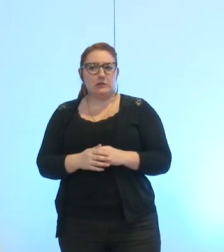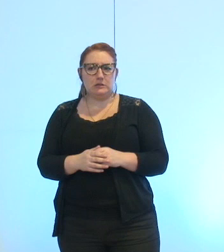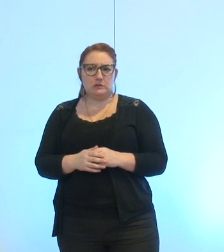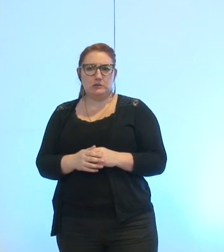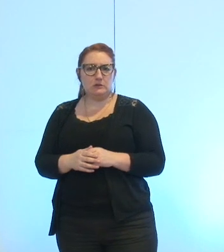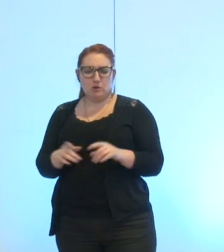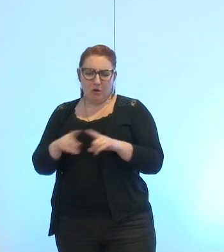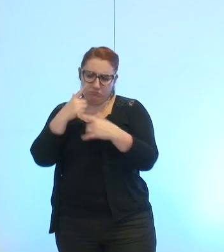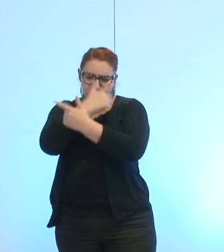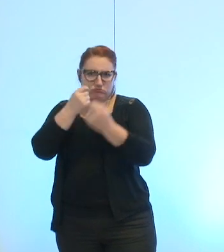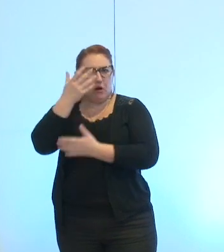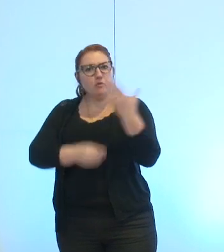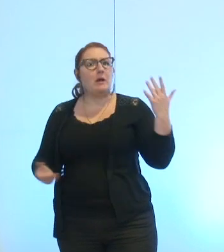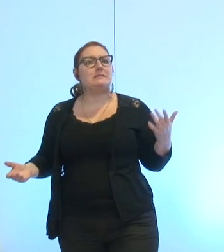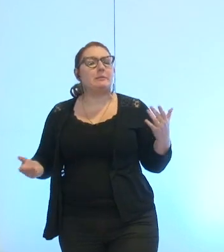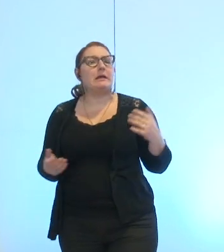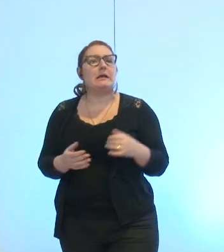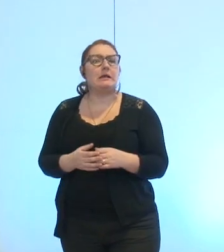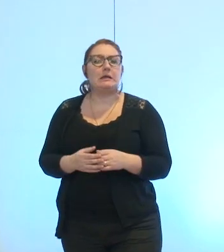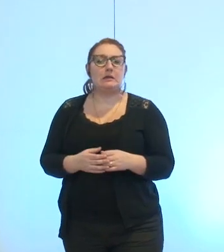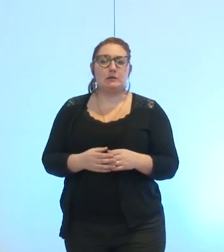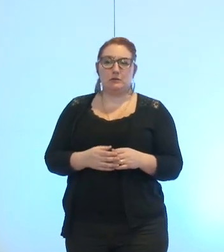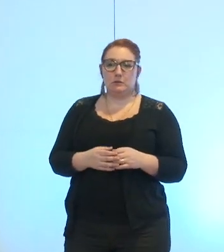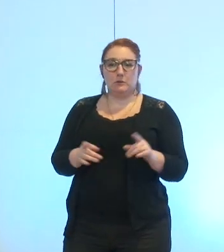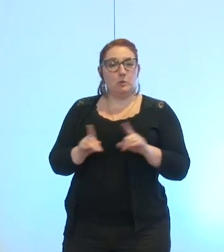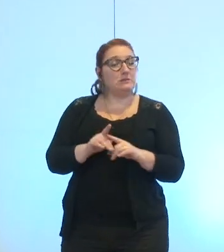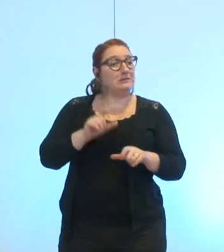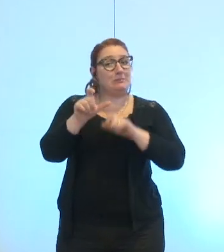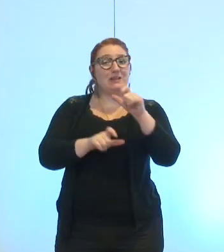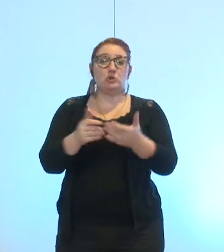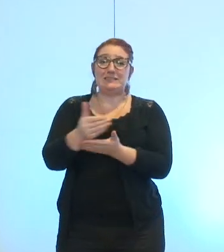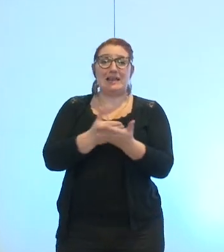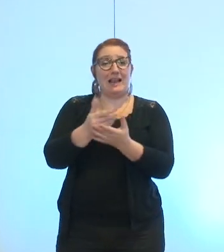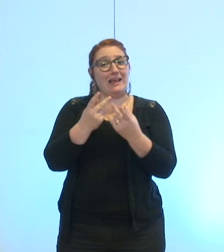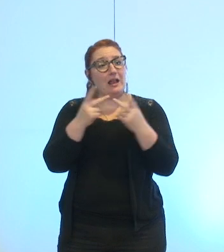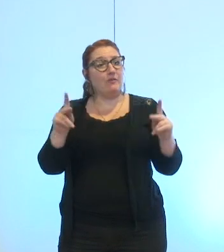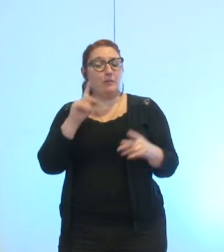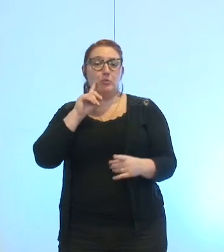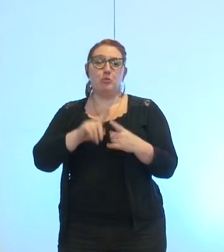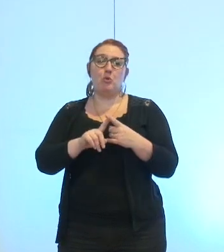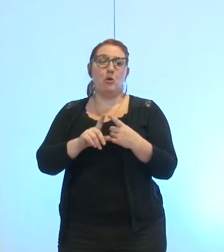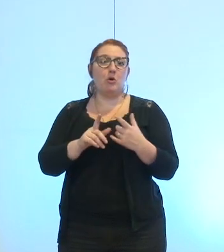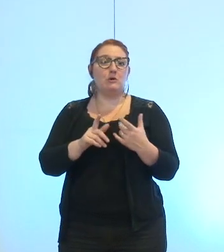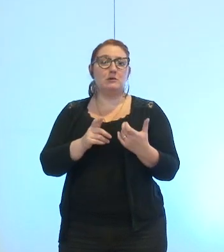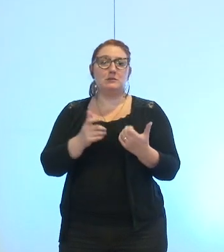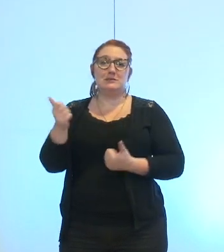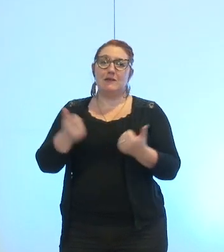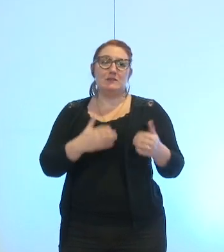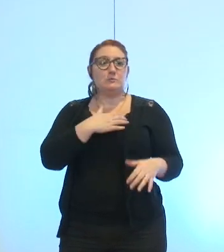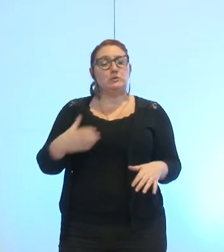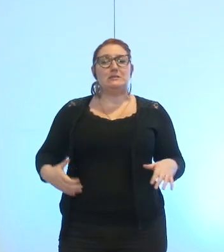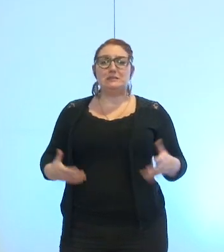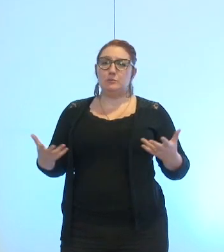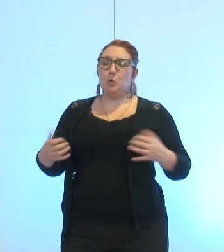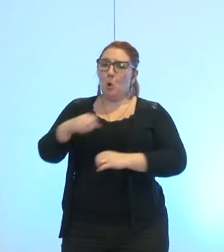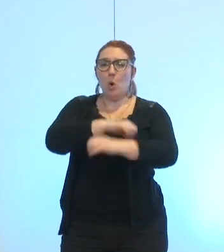ville qui contribuent quotidiennement à l'exercice du service public municipal alors nous attendons avec impatience ce que seront